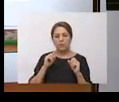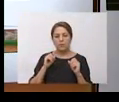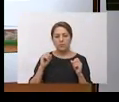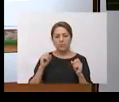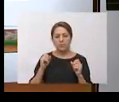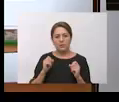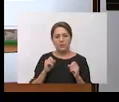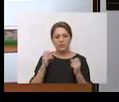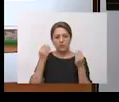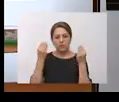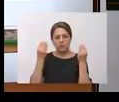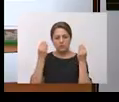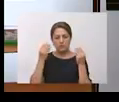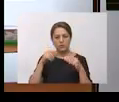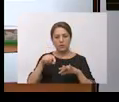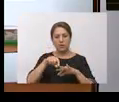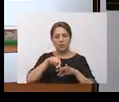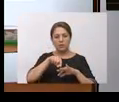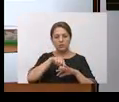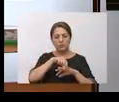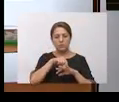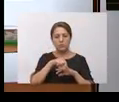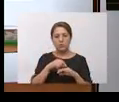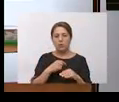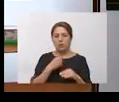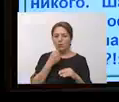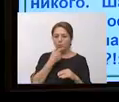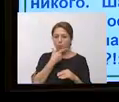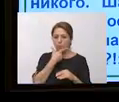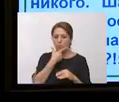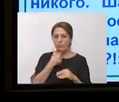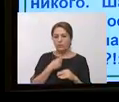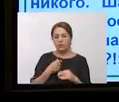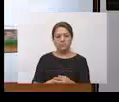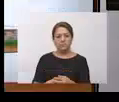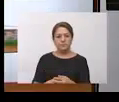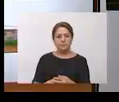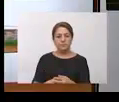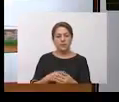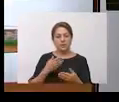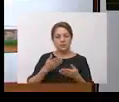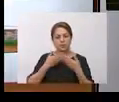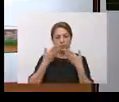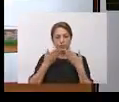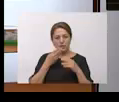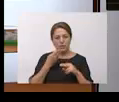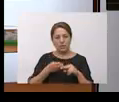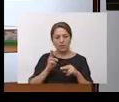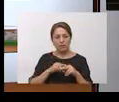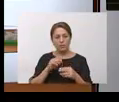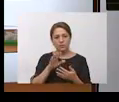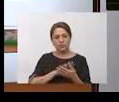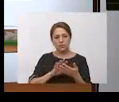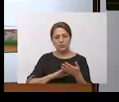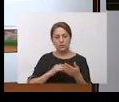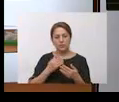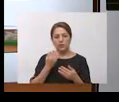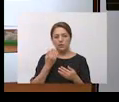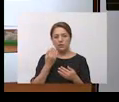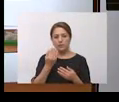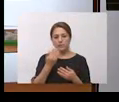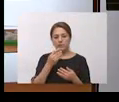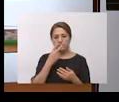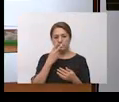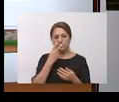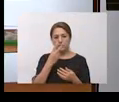на щеках. Очаровательная улыбка. Как? Нет? Читая этот текст, вы обратили внимание на